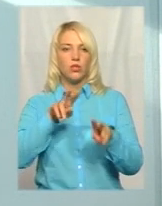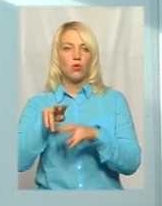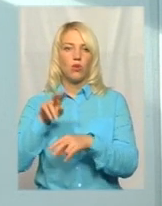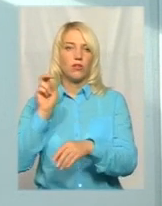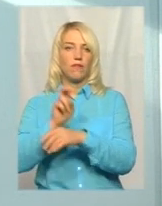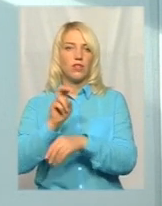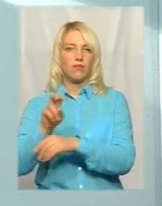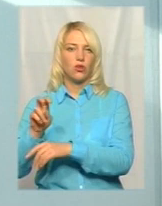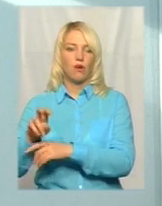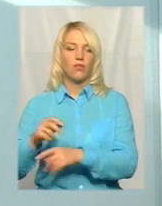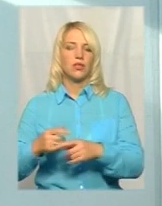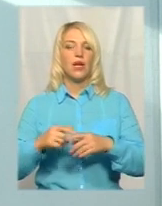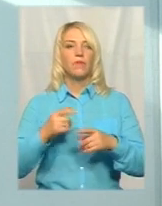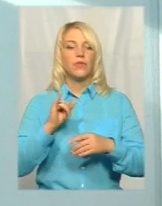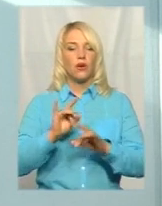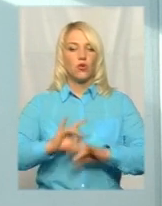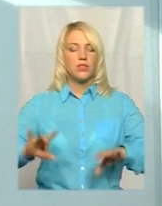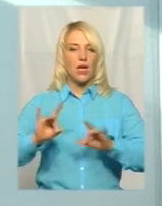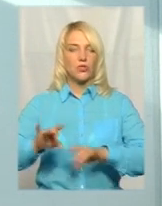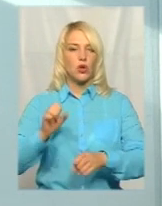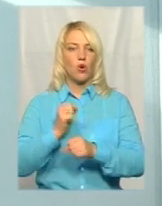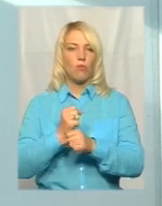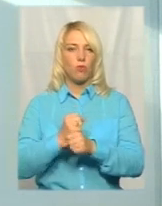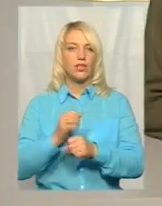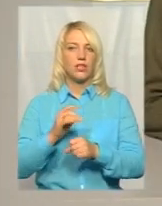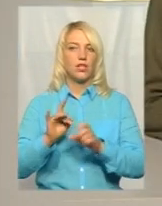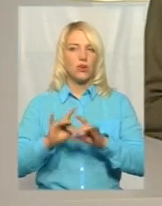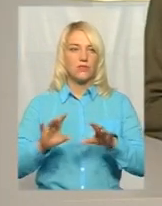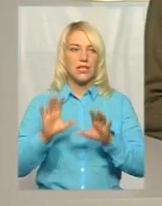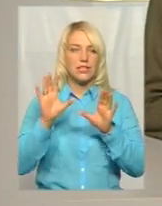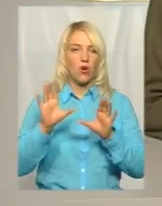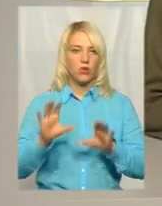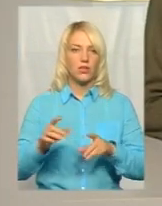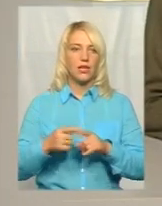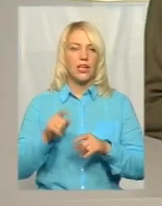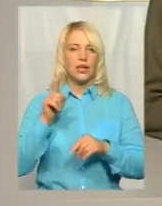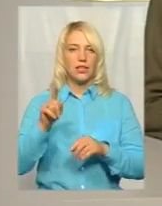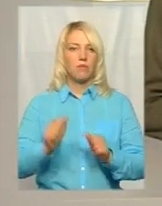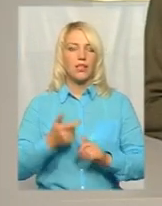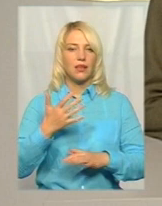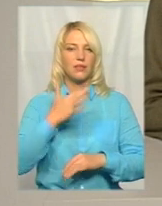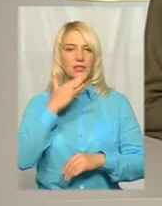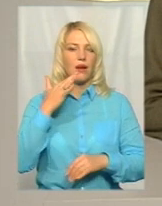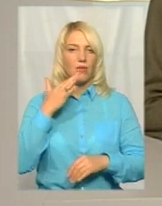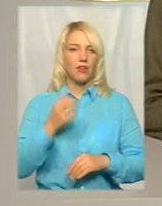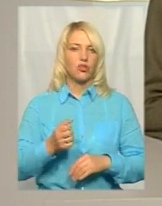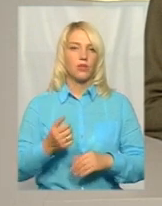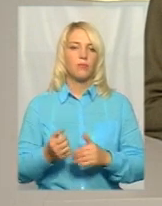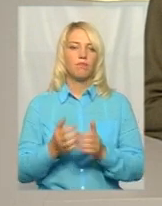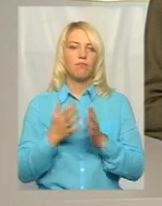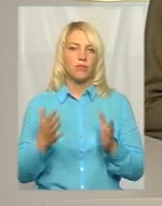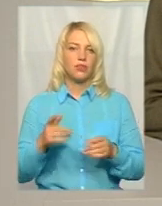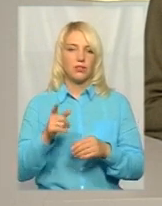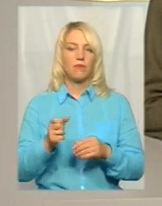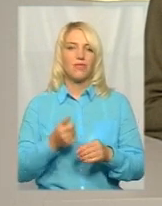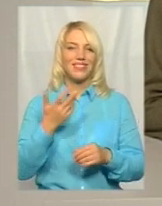відвідування роботодавців з метою, знову ж таки, роз'яснення їм законодавства. Там кількість набагато більша, там декілька тисяч. Ну,